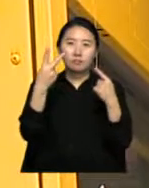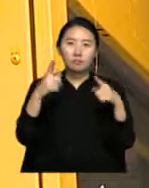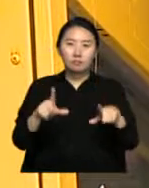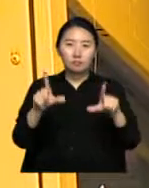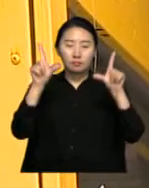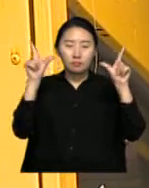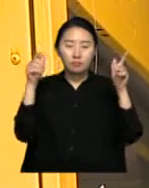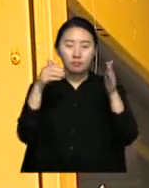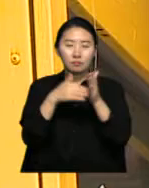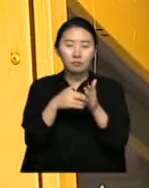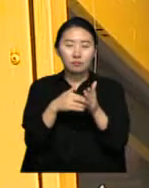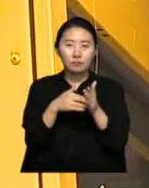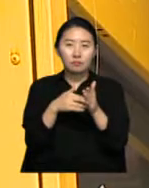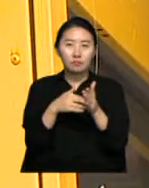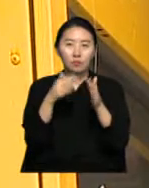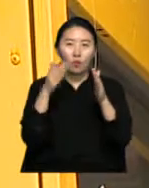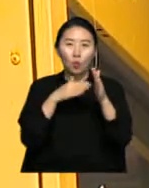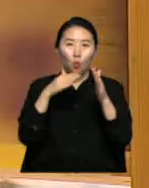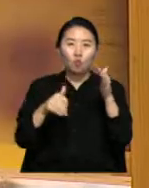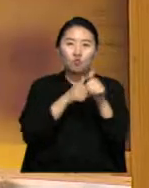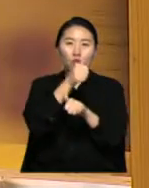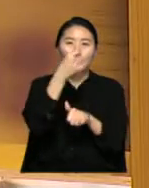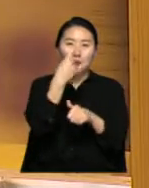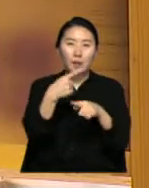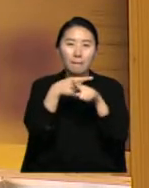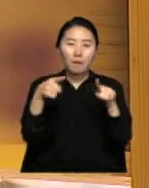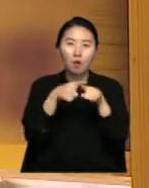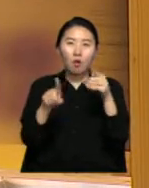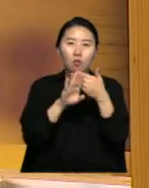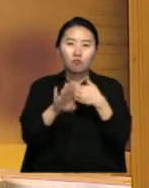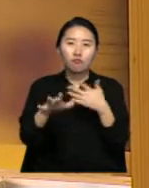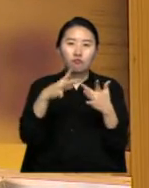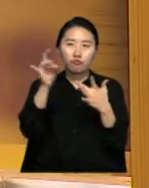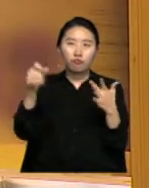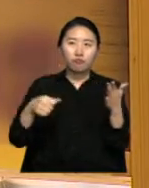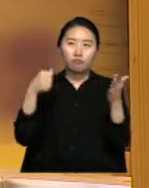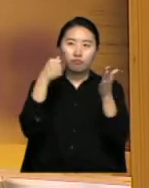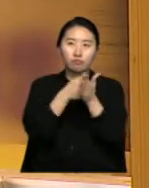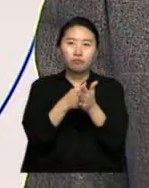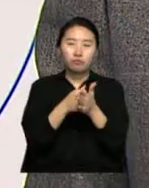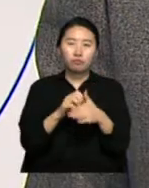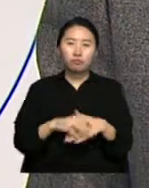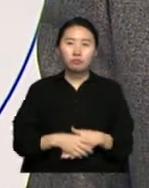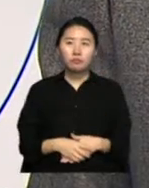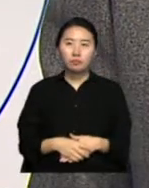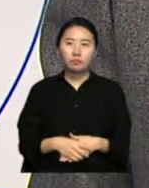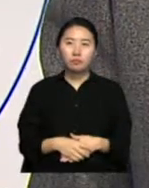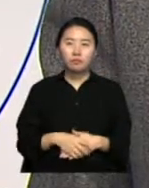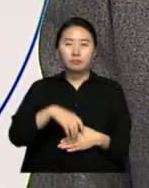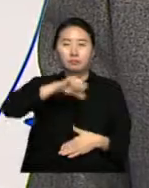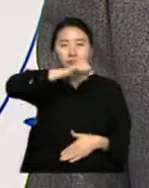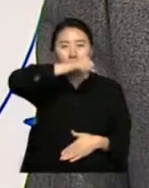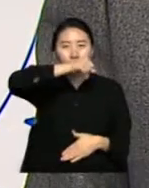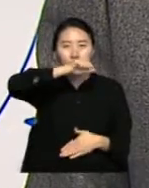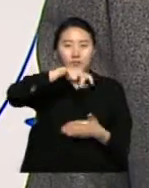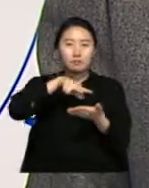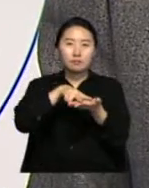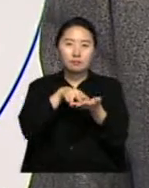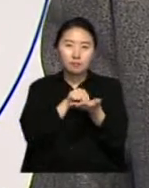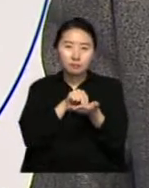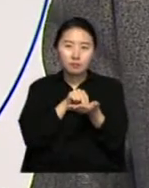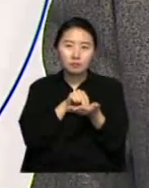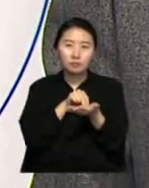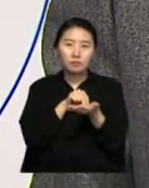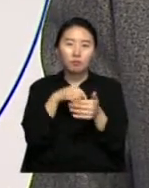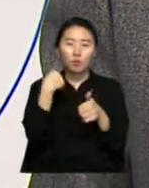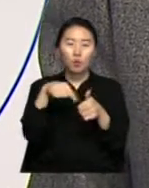6일까지 공영형 유치원 선정위원회 심사를 거쳐 선정됐습니다. 재정적인 문제 때문에